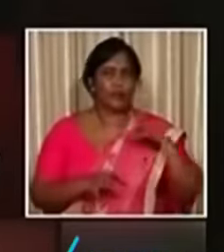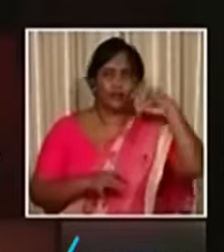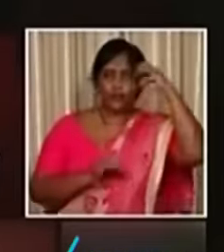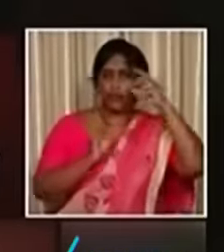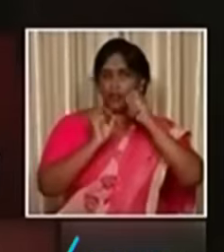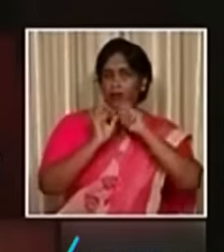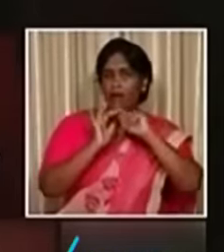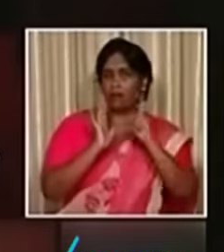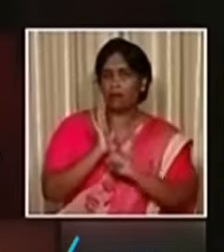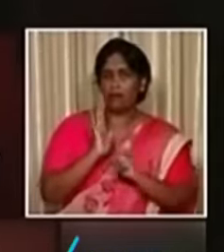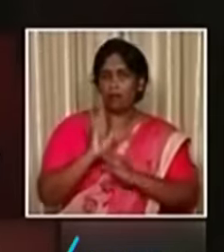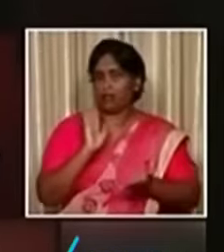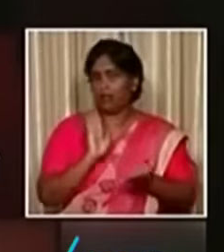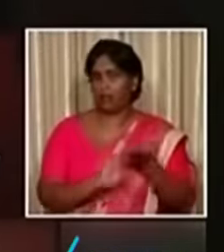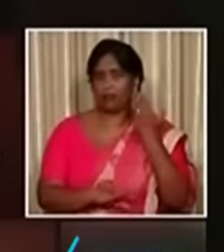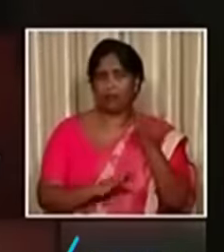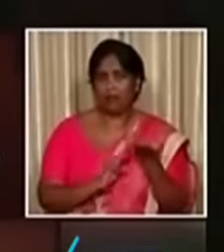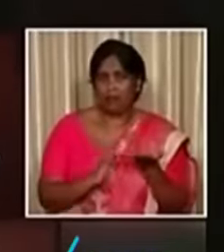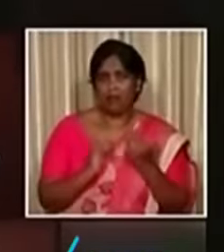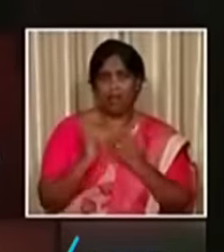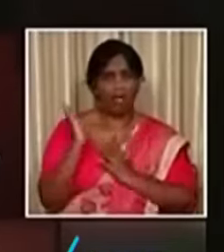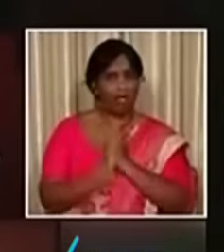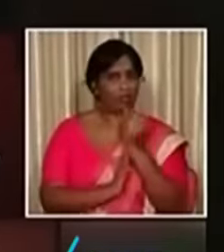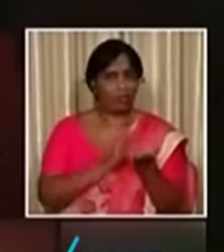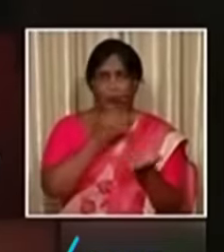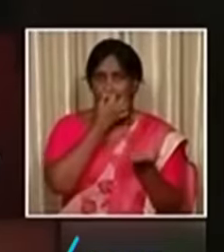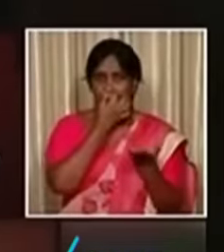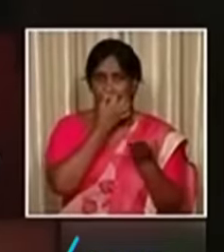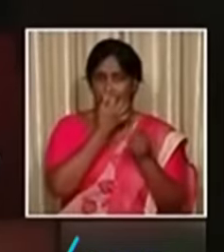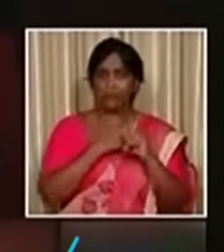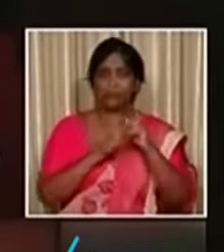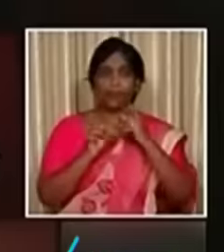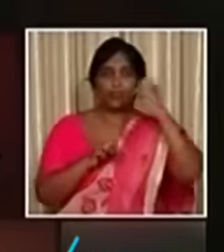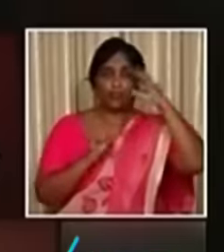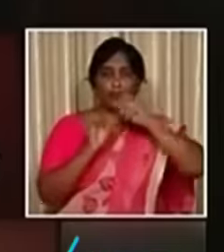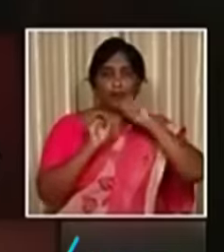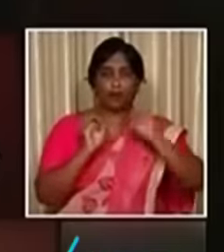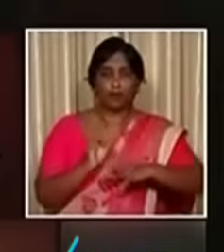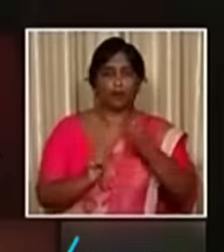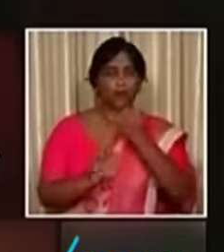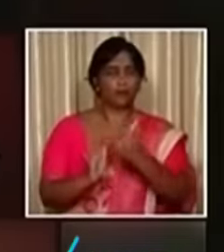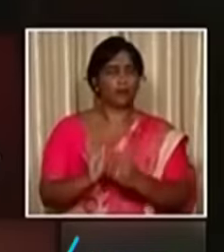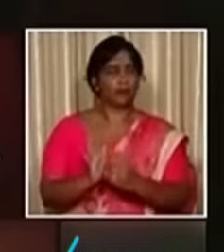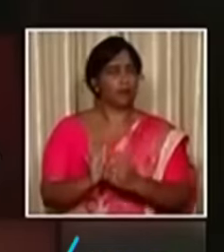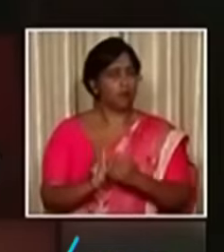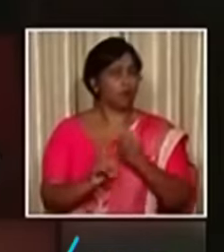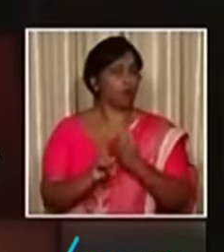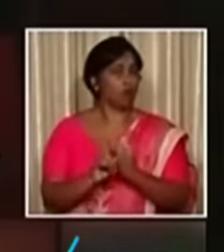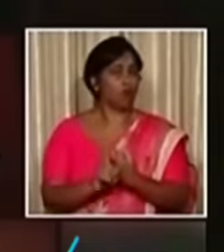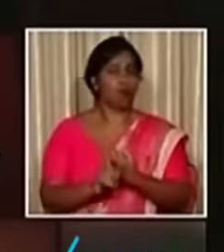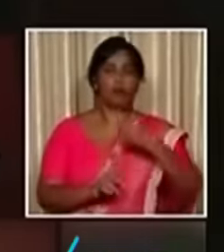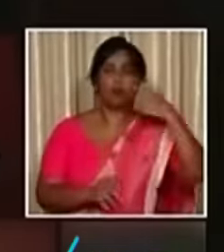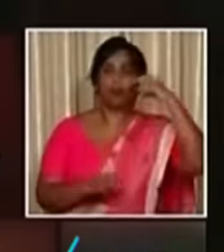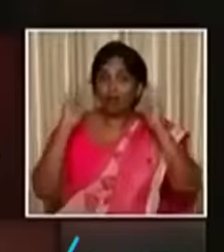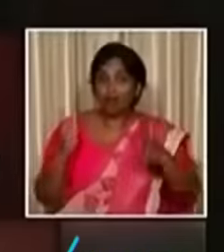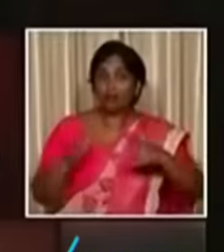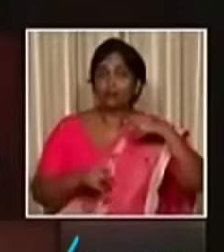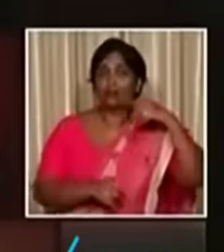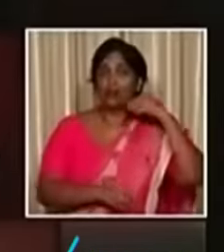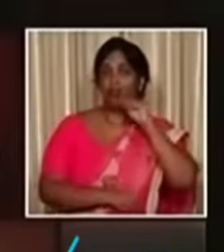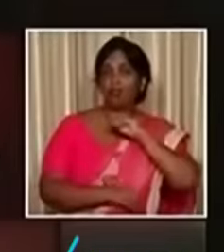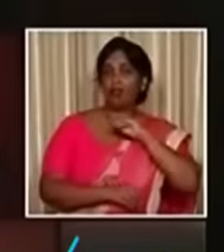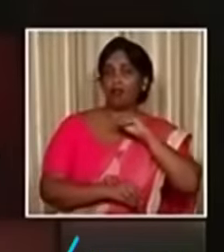වැඩි කරන්නට මොකද්ද තියෙන සදාචාරාත්මක අයිතිය? විදුලි බිල මණ්ඩලය කෝටි ප්‍රකෝටි ගණන් ජල විදුලි උත්පාදනය තුළ